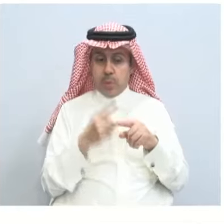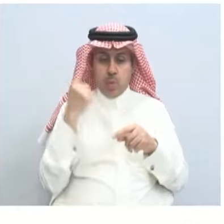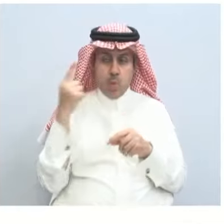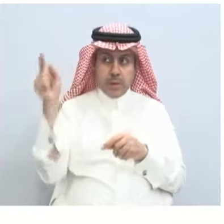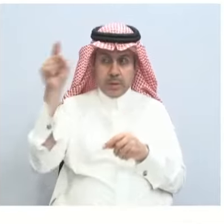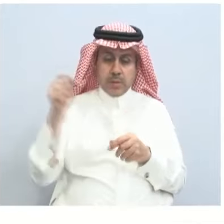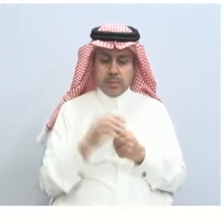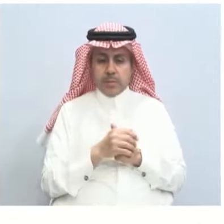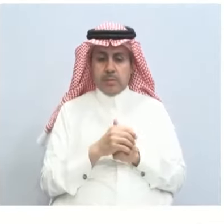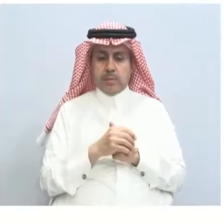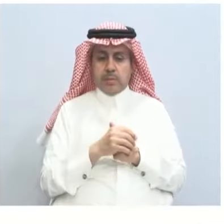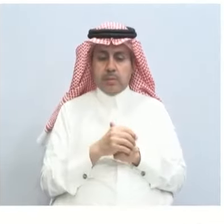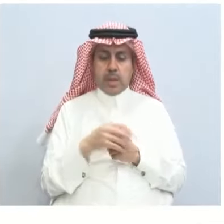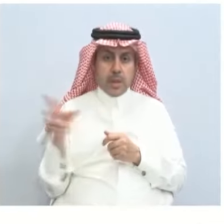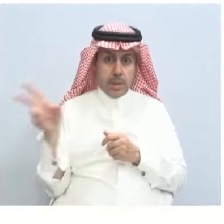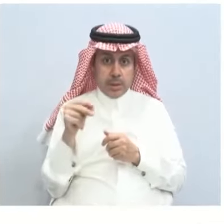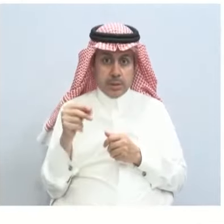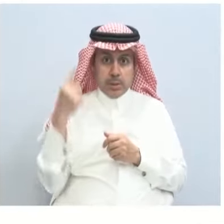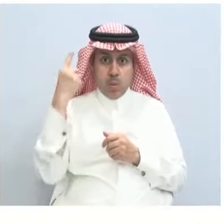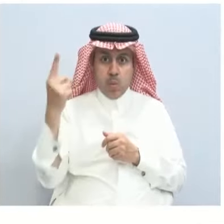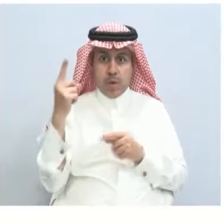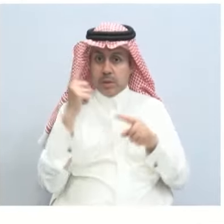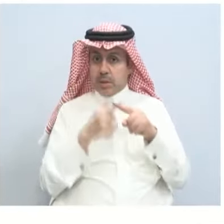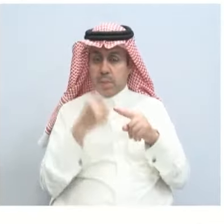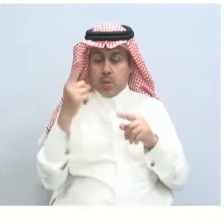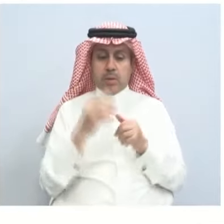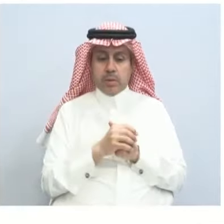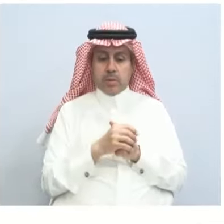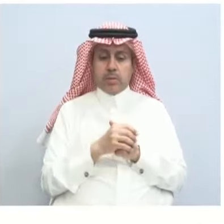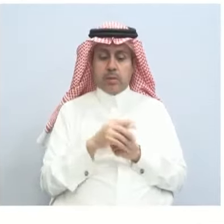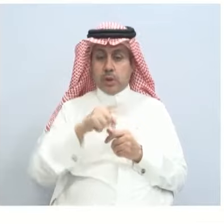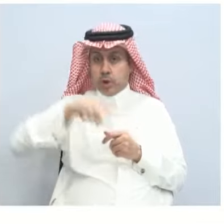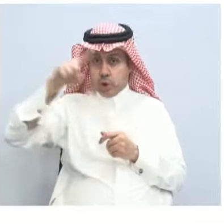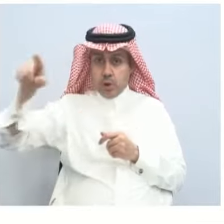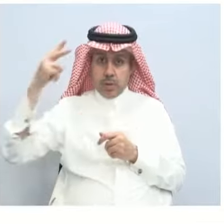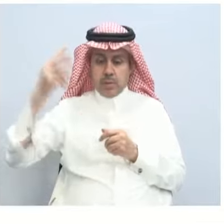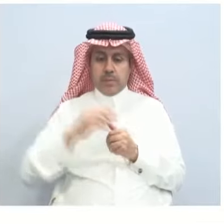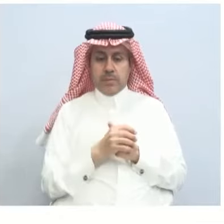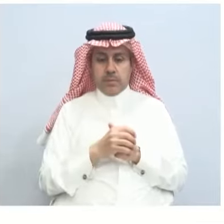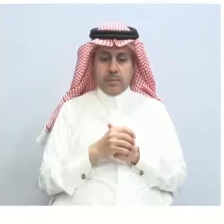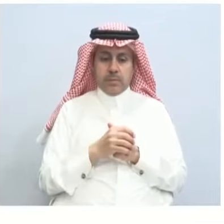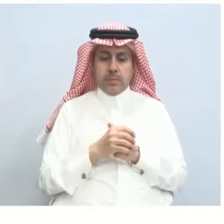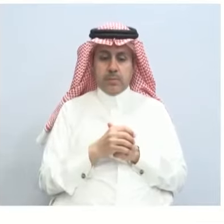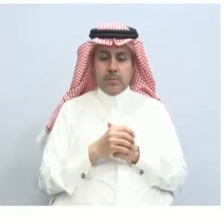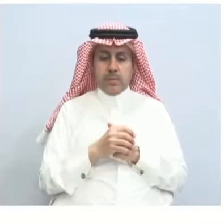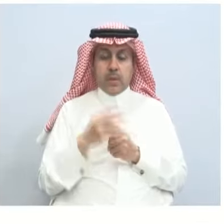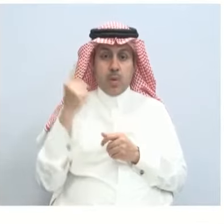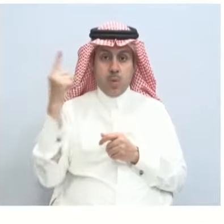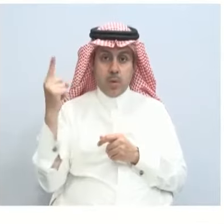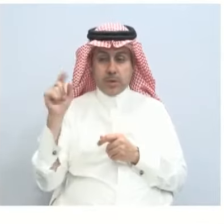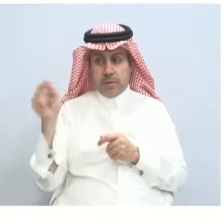وبالتالي حتكون الناتج هنا واح زئ 1 اللي هو جذر 2 اللي هي 1 فاص